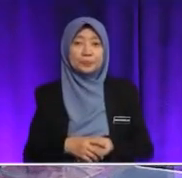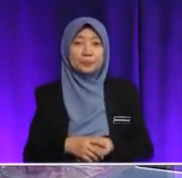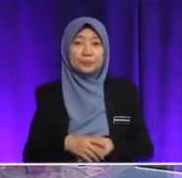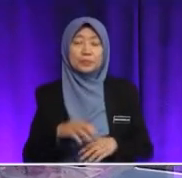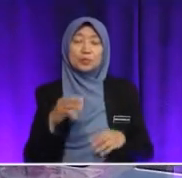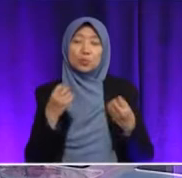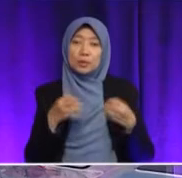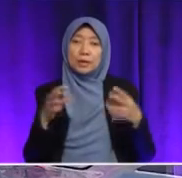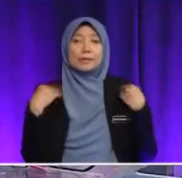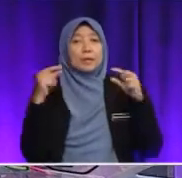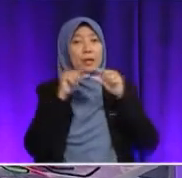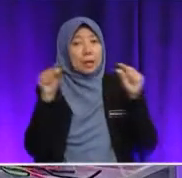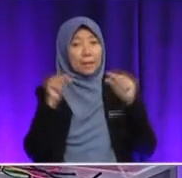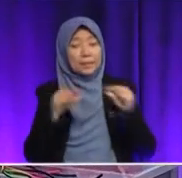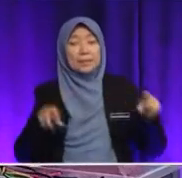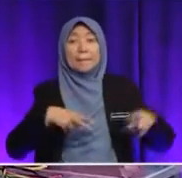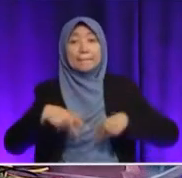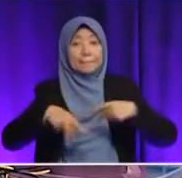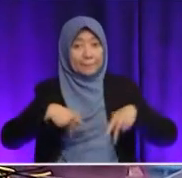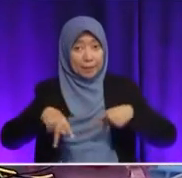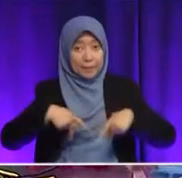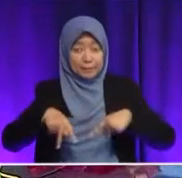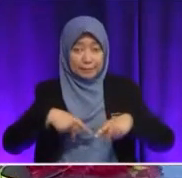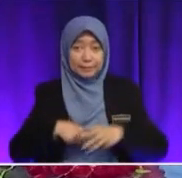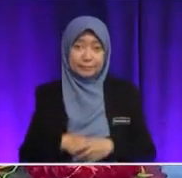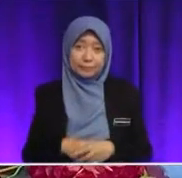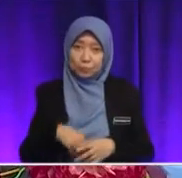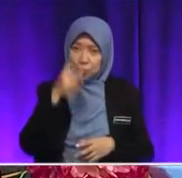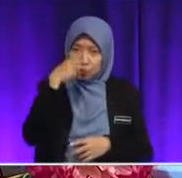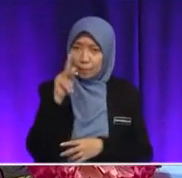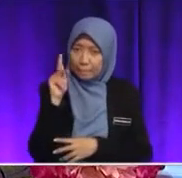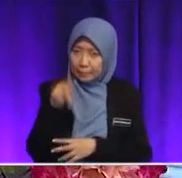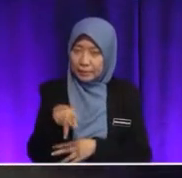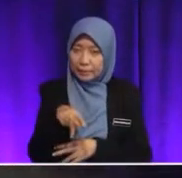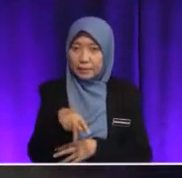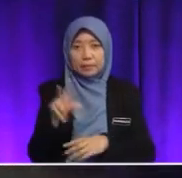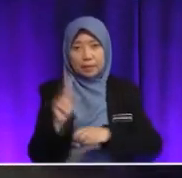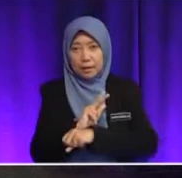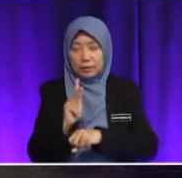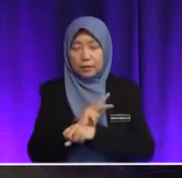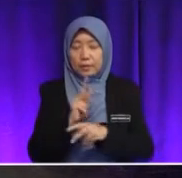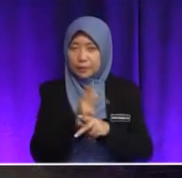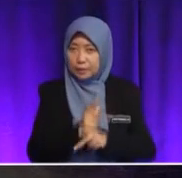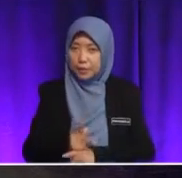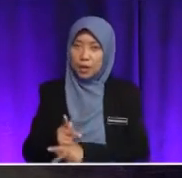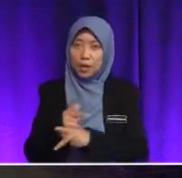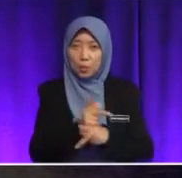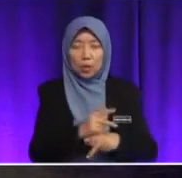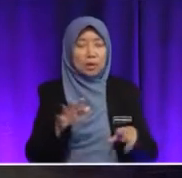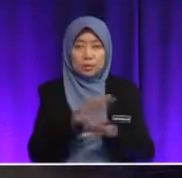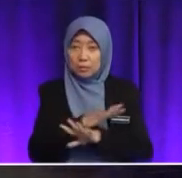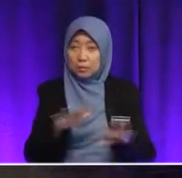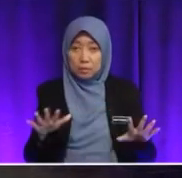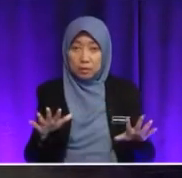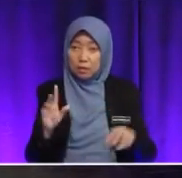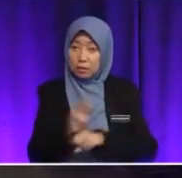dia dilapisi oleh satu lapisan plastik ah untuk memastikan pengaratan to the kawalah supaya detak Dik